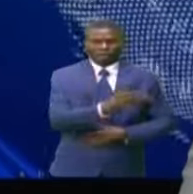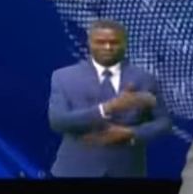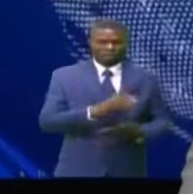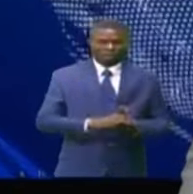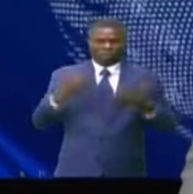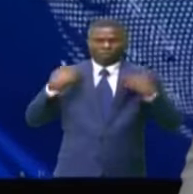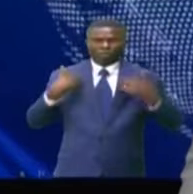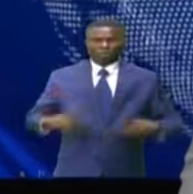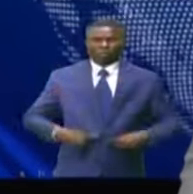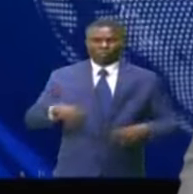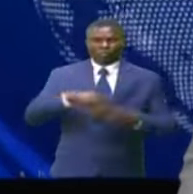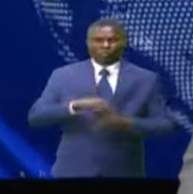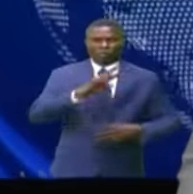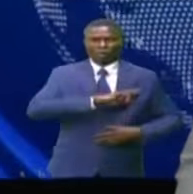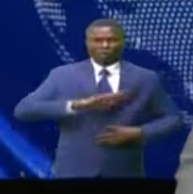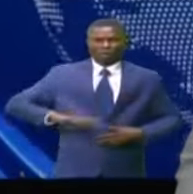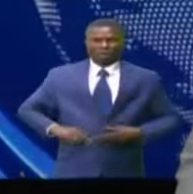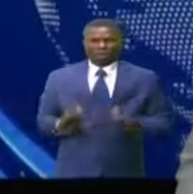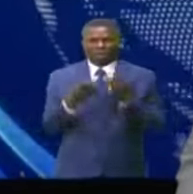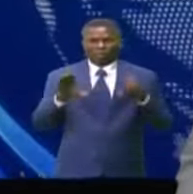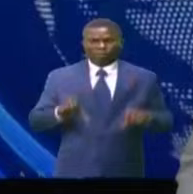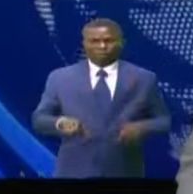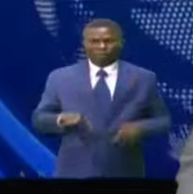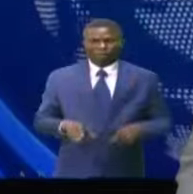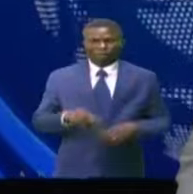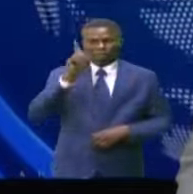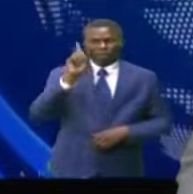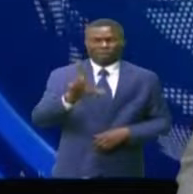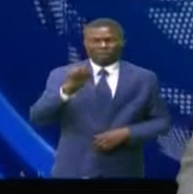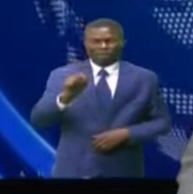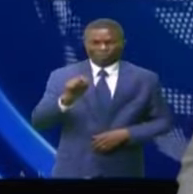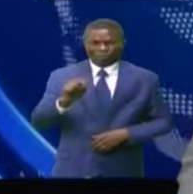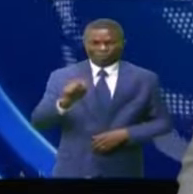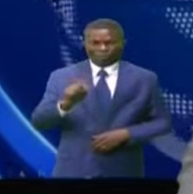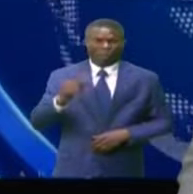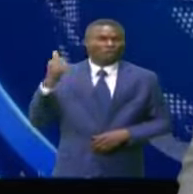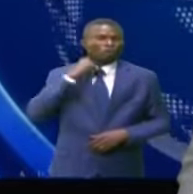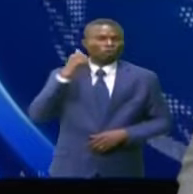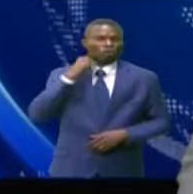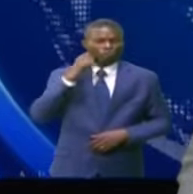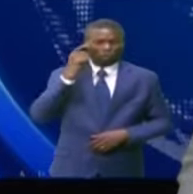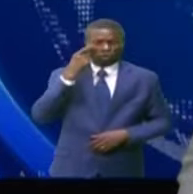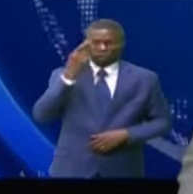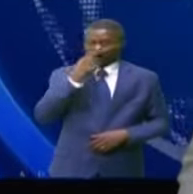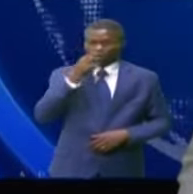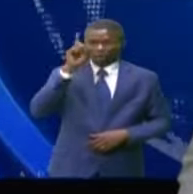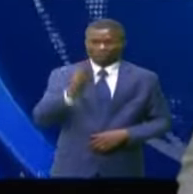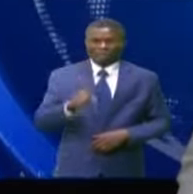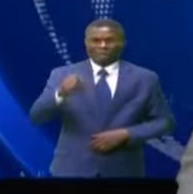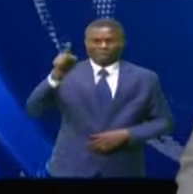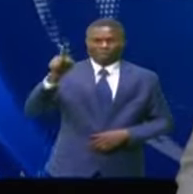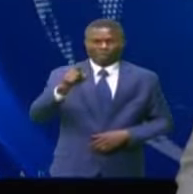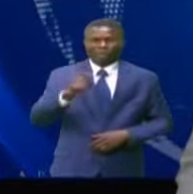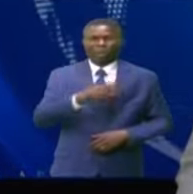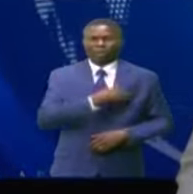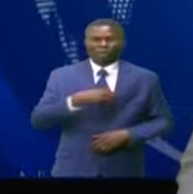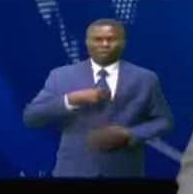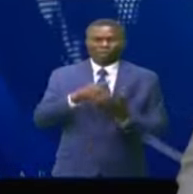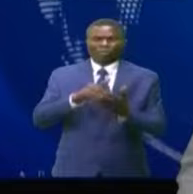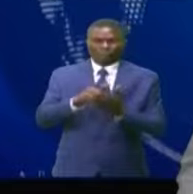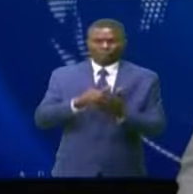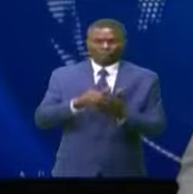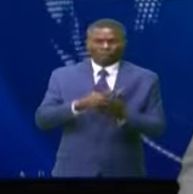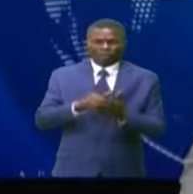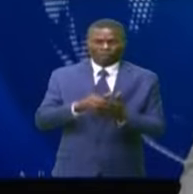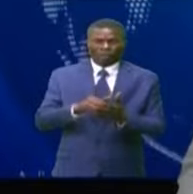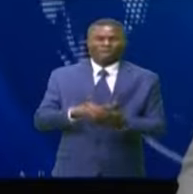Santé en République démocratique du Congo, 120 ophtalmologues pour 100 millions d'âmes, très faible pour une prise en